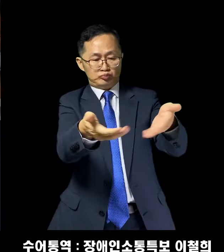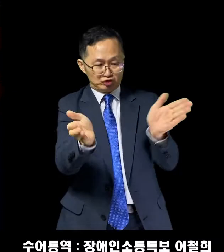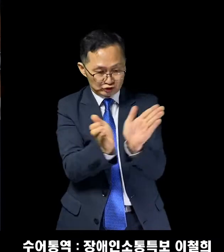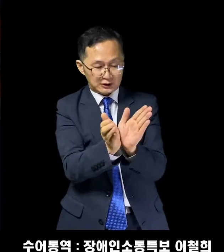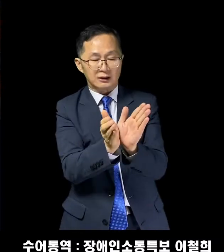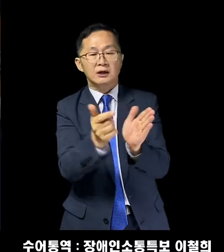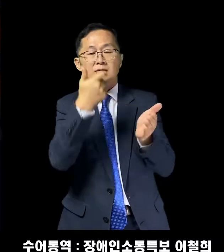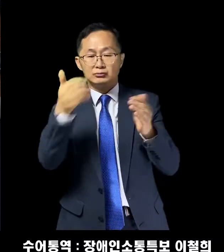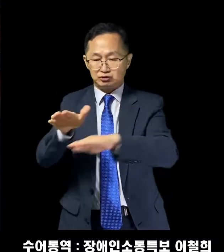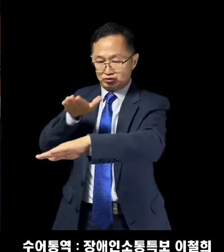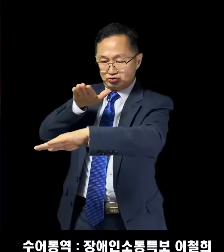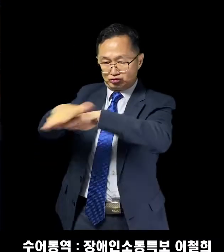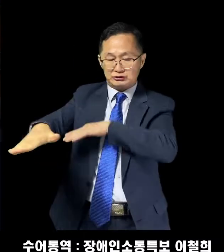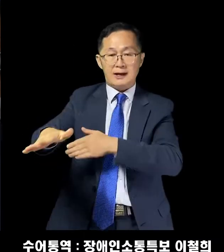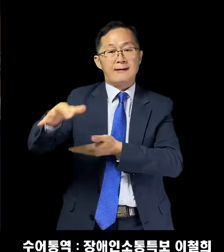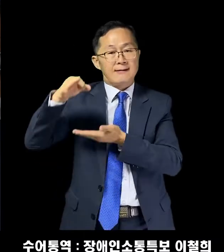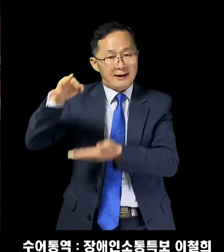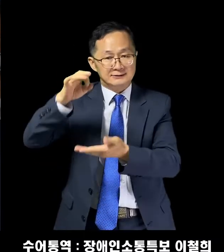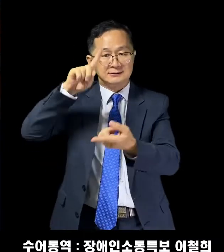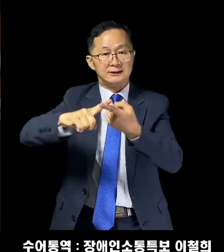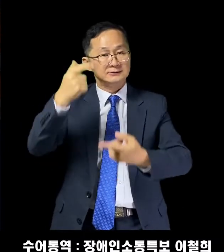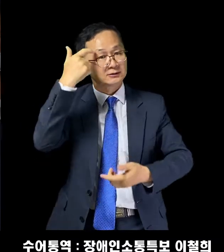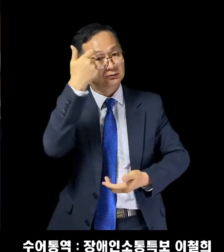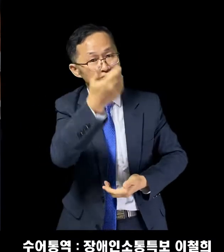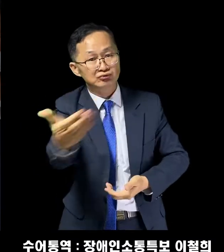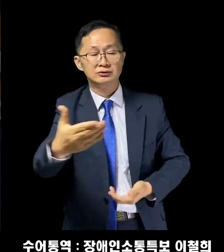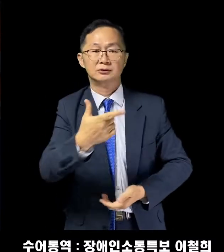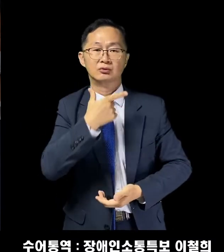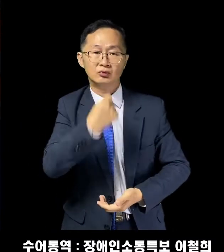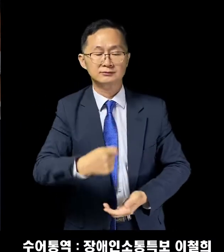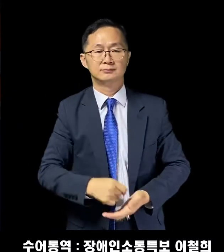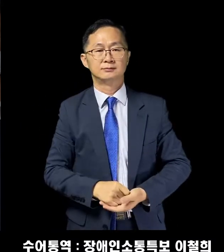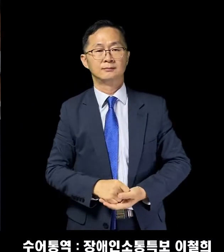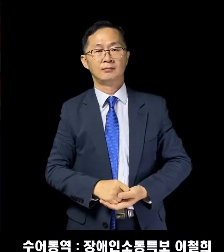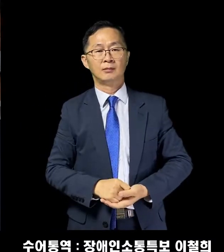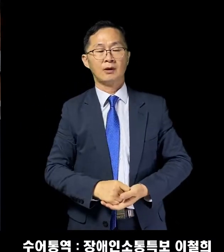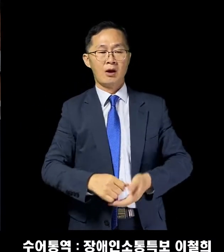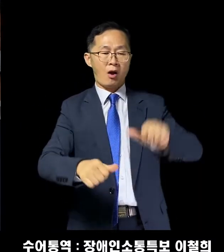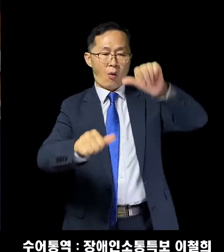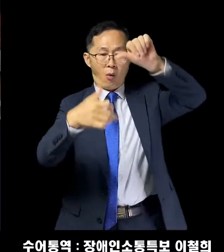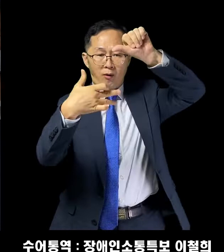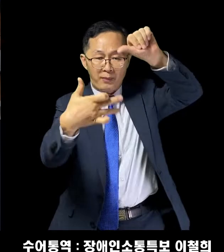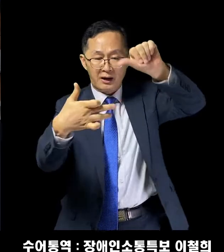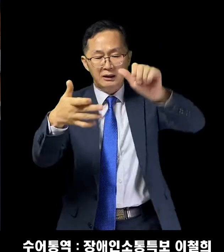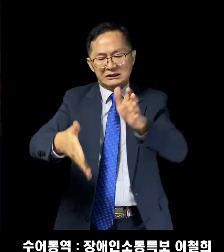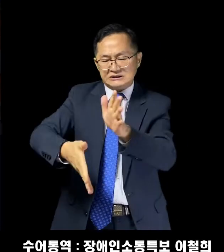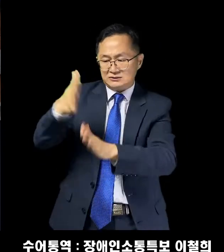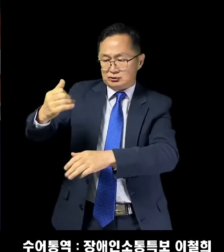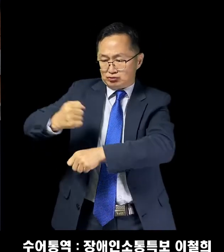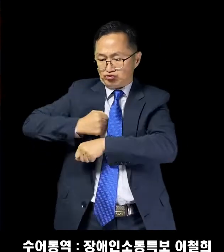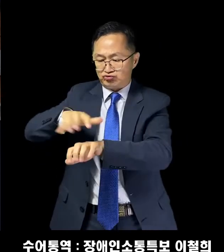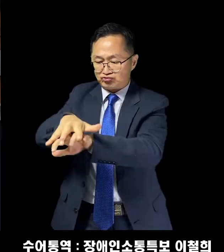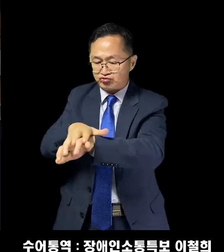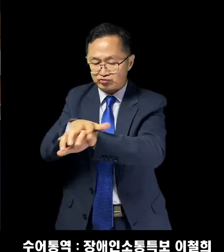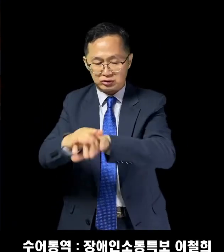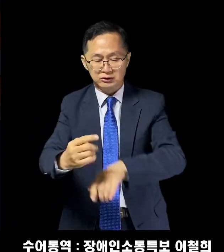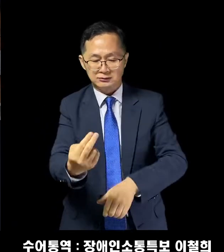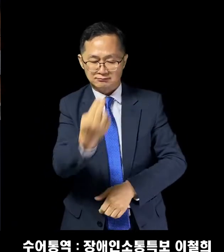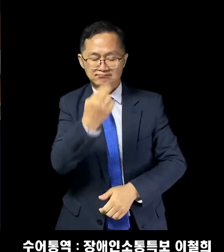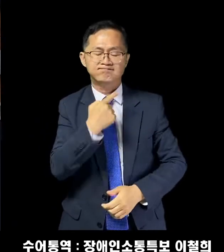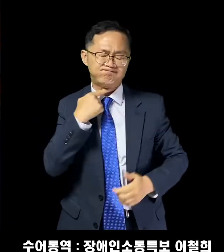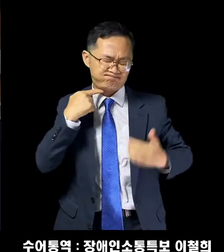여쭙고자 합니다 5.18 시민군은 왜 죽음을 무릅쓰고 도청을 지켰습니까